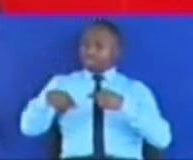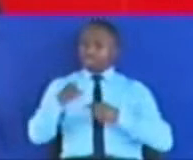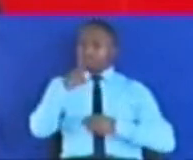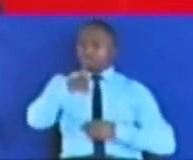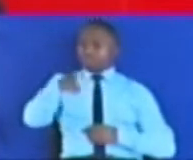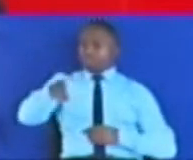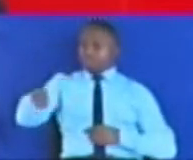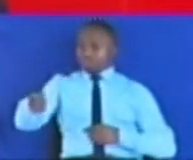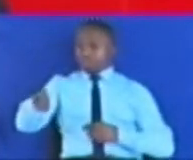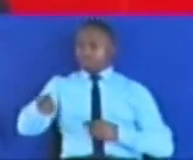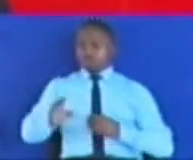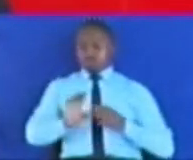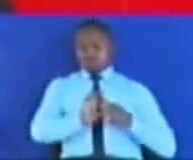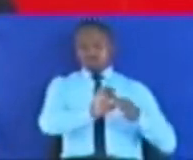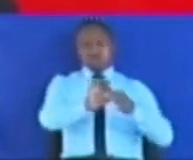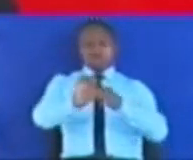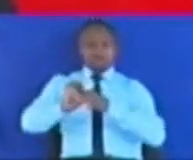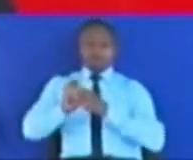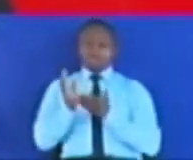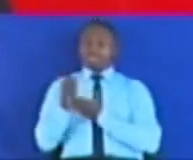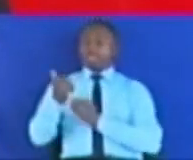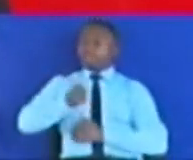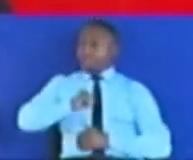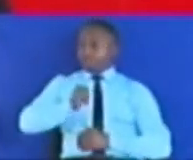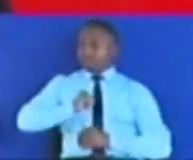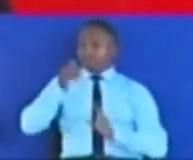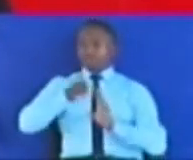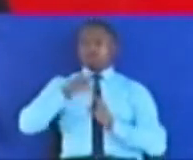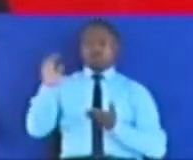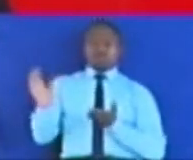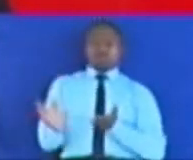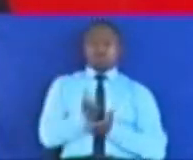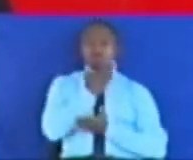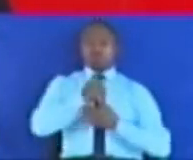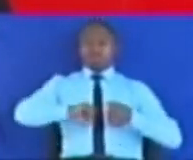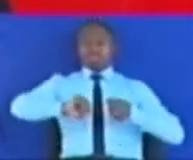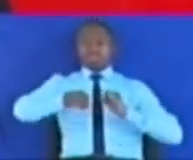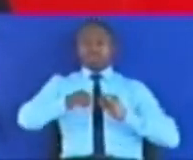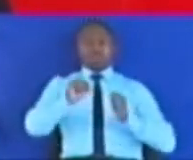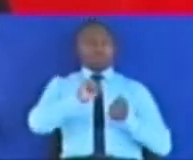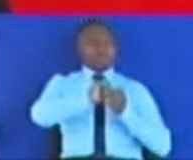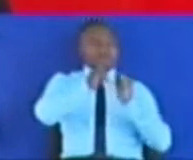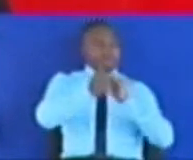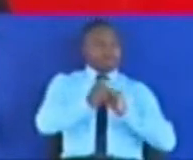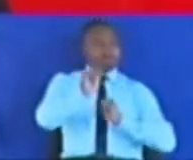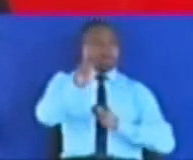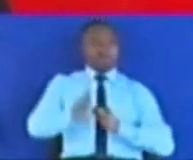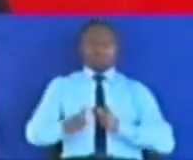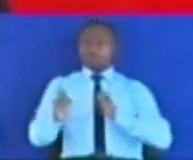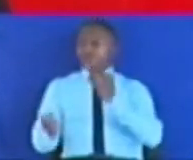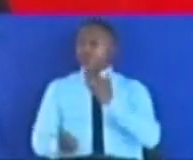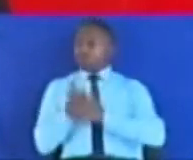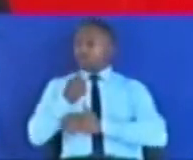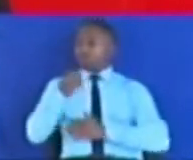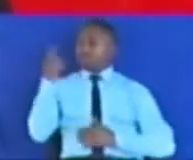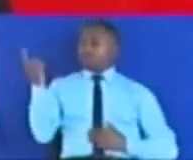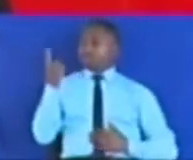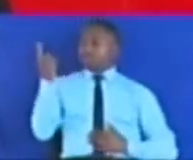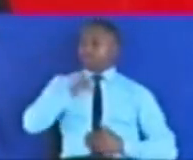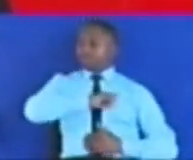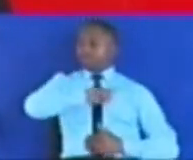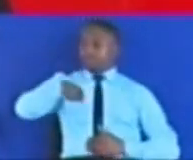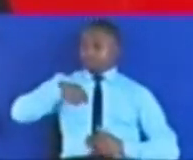private partnership, ili kuweza kuondoa changamoto na matatizo ambayo yanaikumba taifa letu